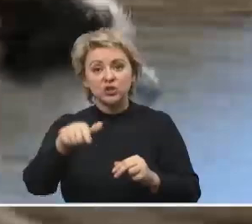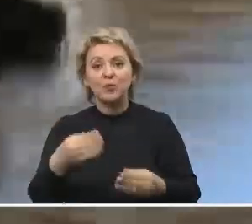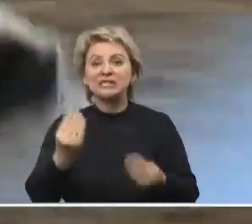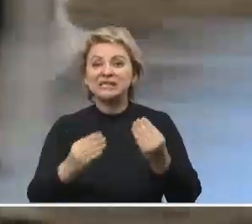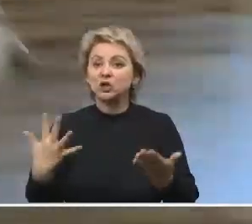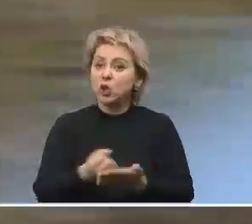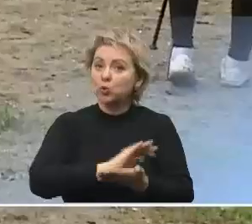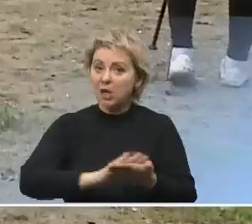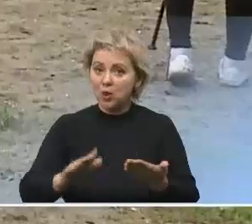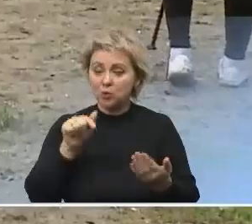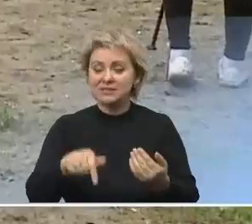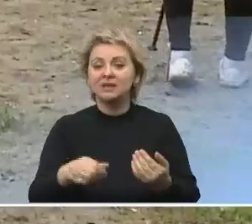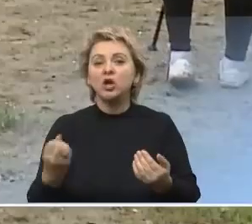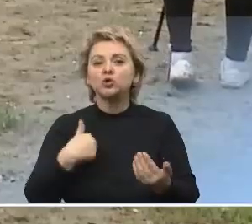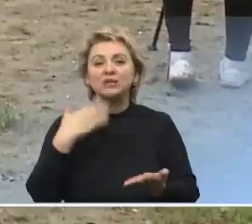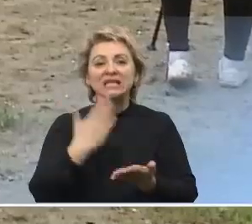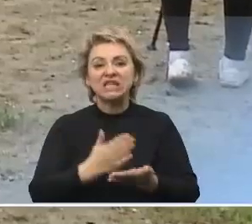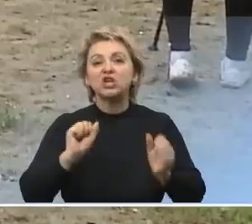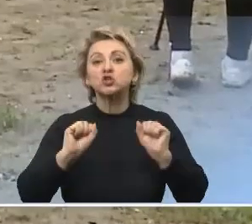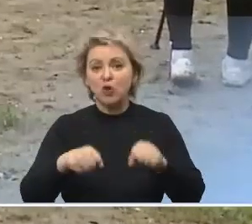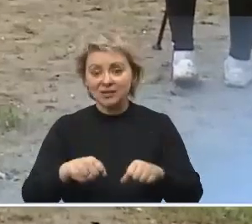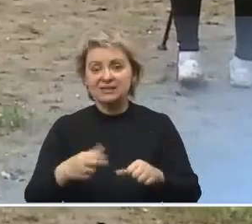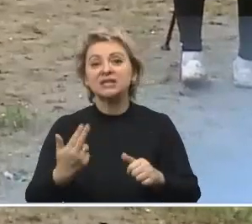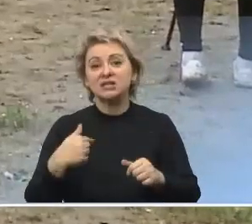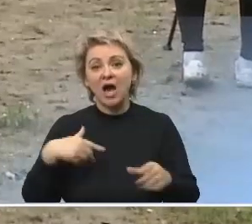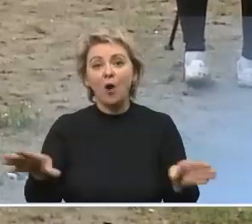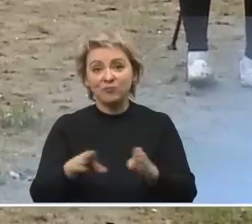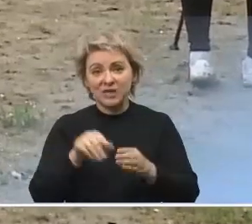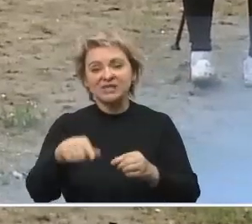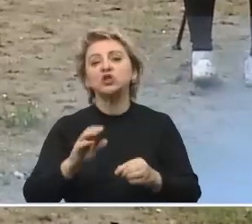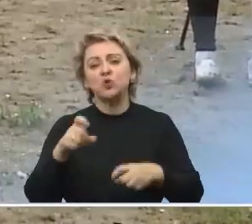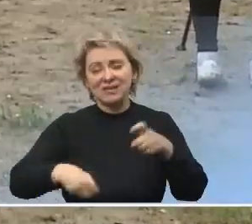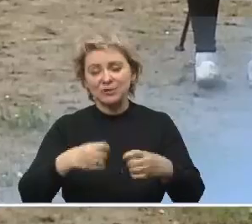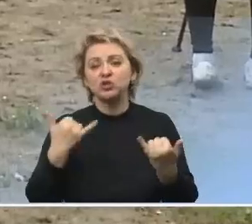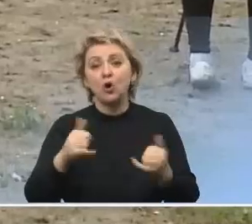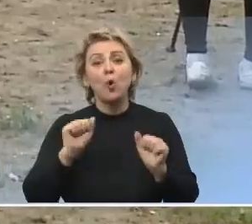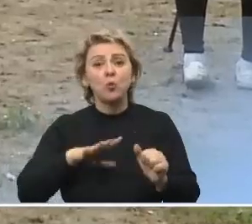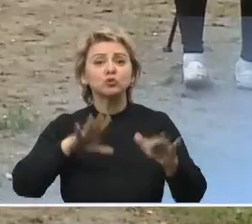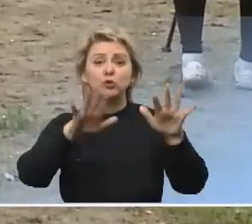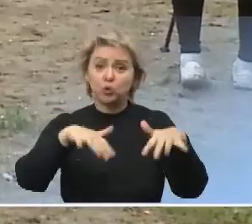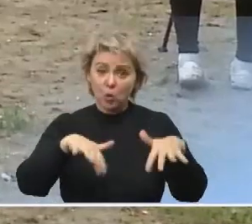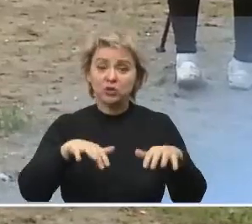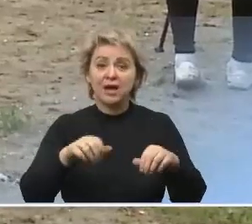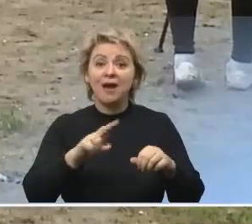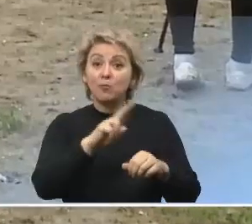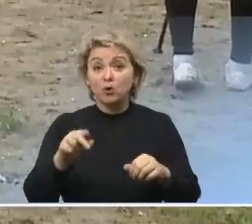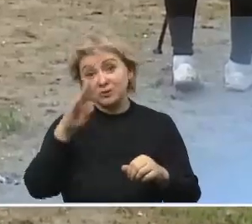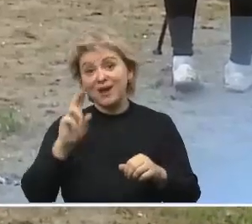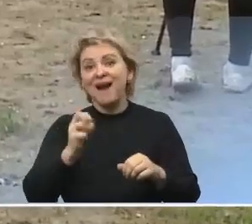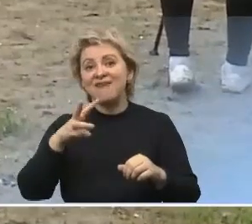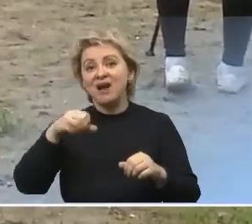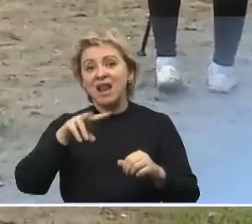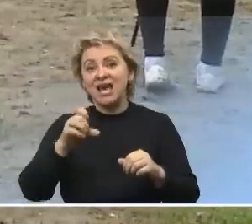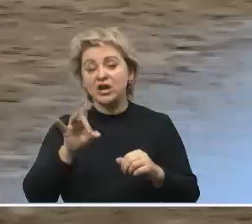собраться не удалось. Еще у нас есть шансы. Да, мы с Жирком, я думаю, разбежимся сегодня. Может, дождь, может, кавалер. Не